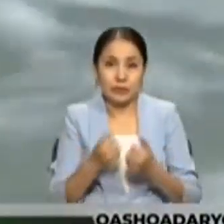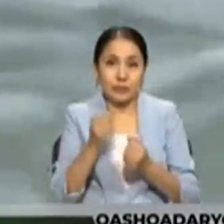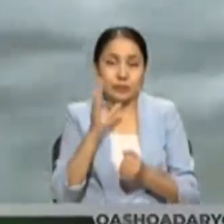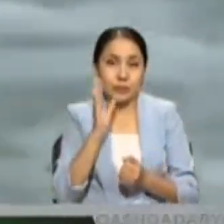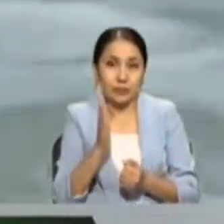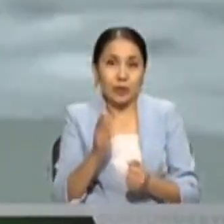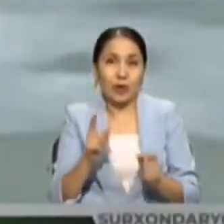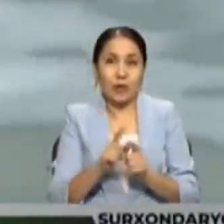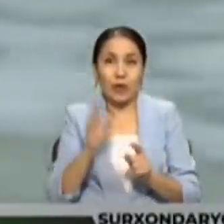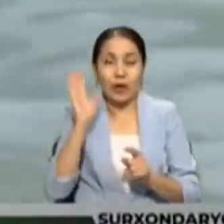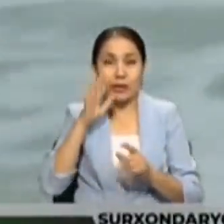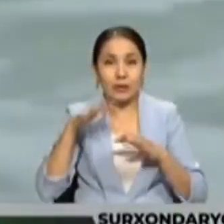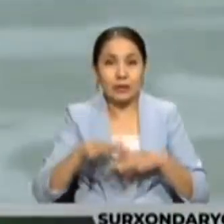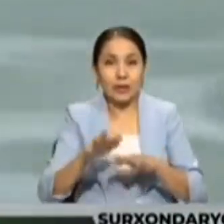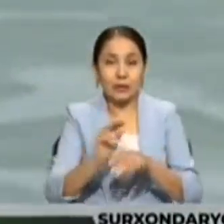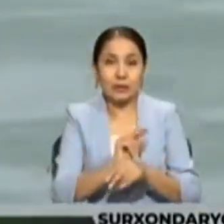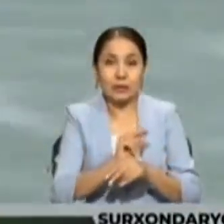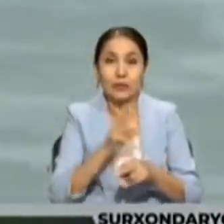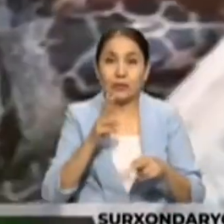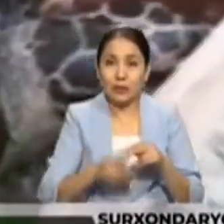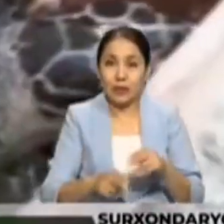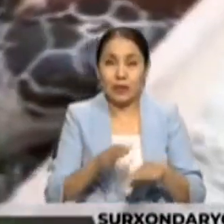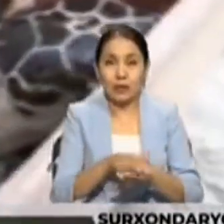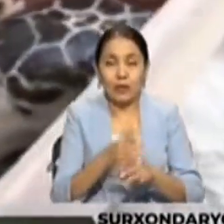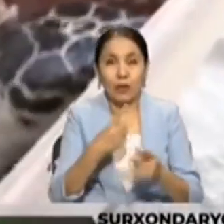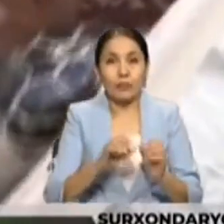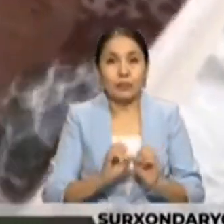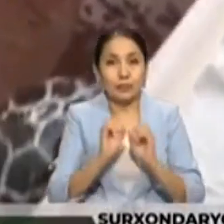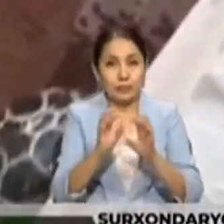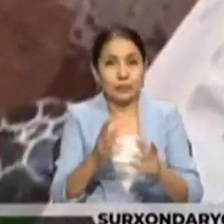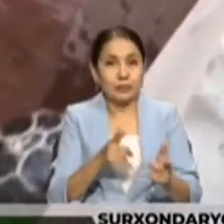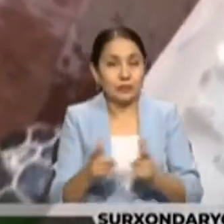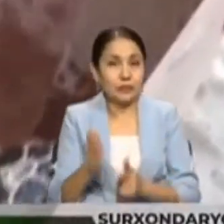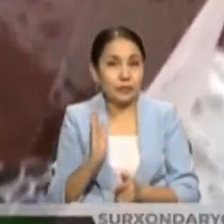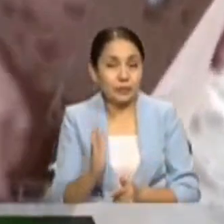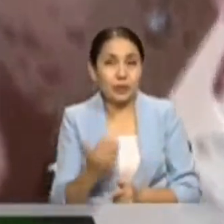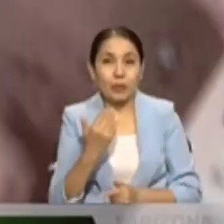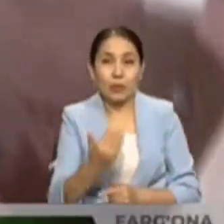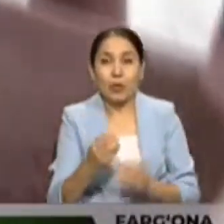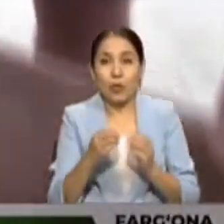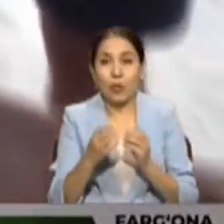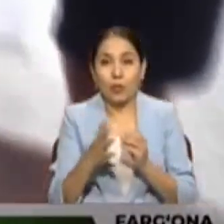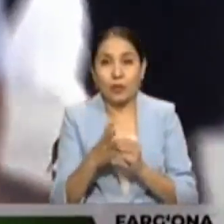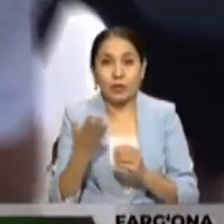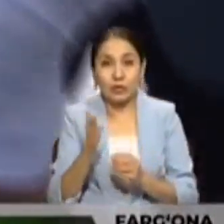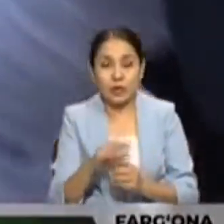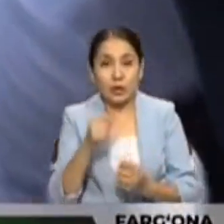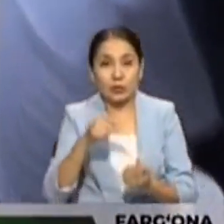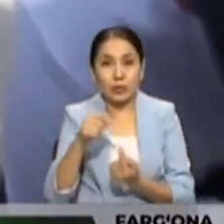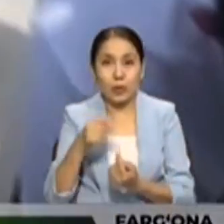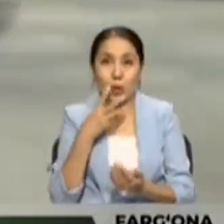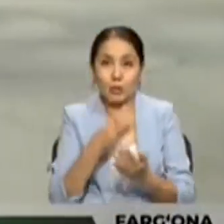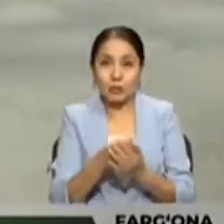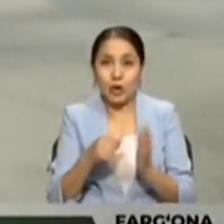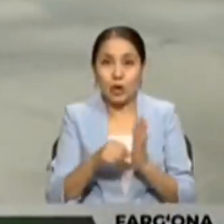olishdi. Dengiz jonivorlari davolanganidan so'ng yana yovvoyi tabiatda yashashga tayyor. Ko'rfazga 15 ta bissa turiga mansub